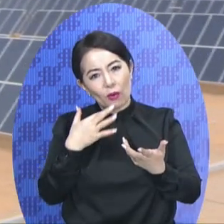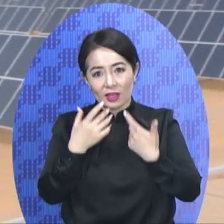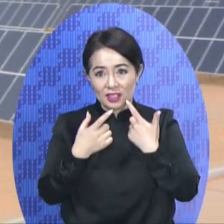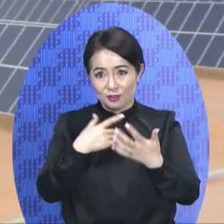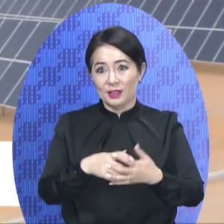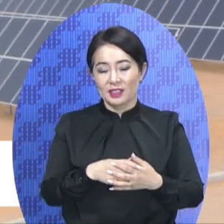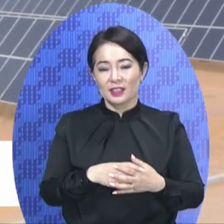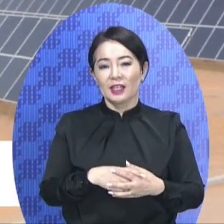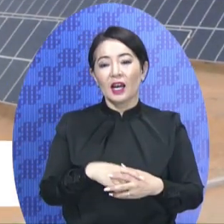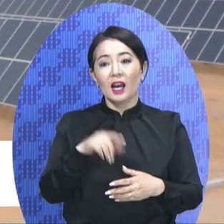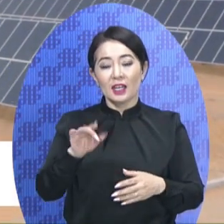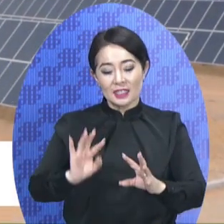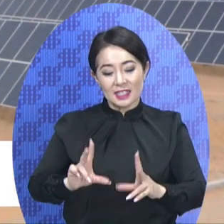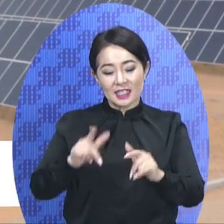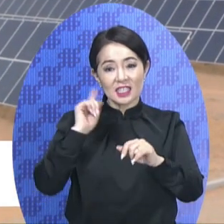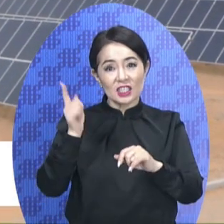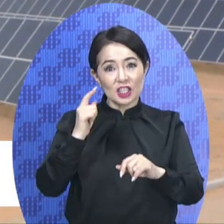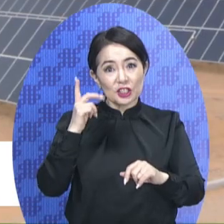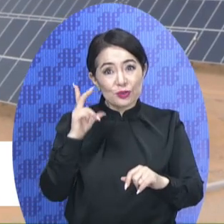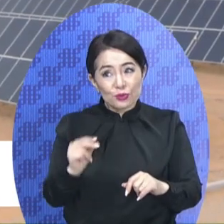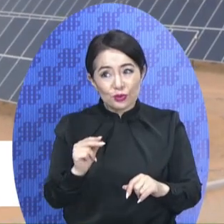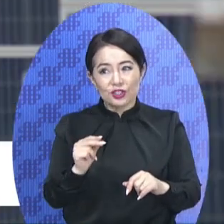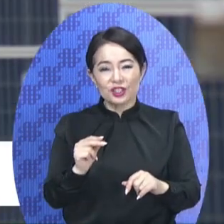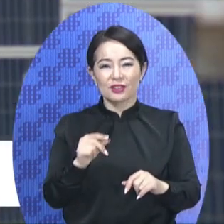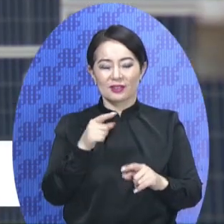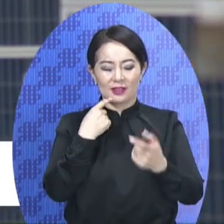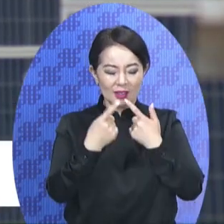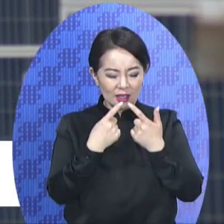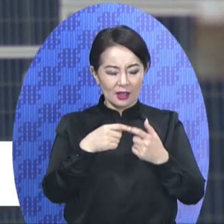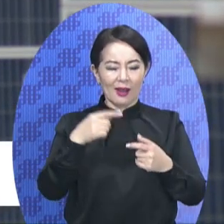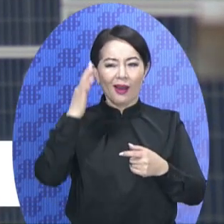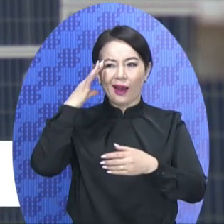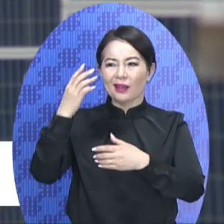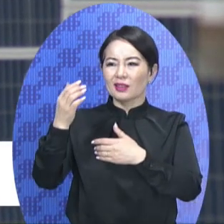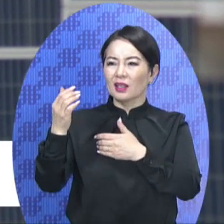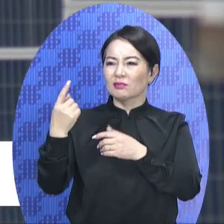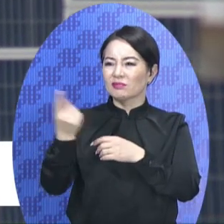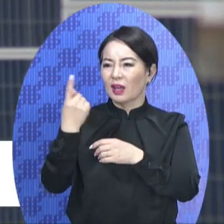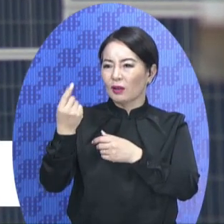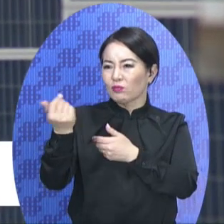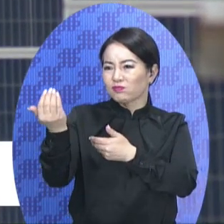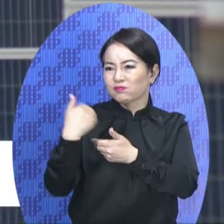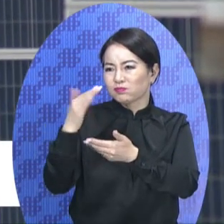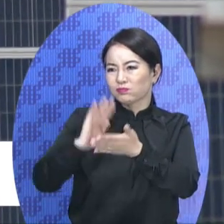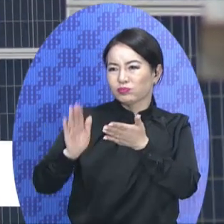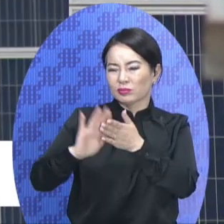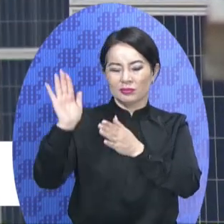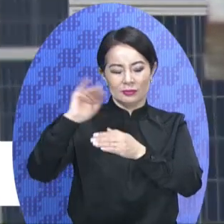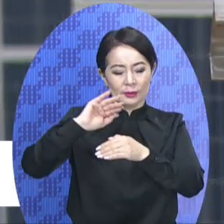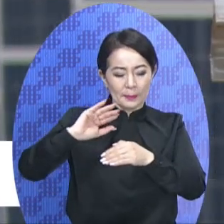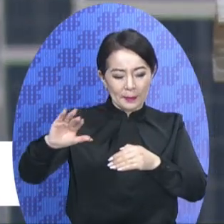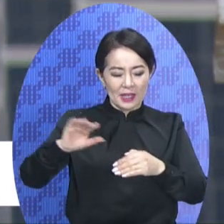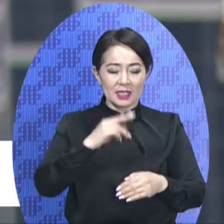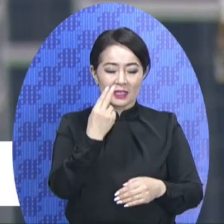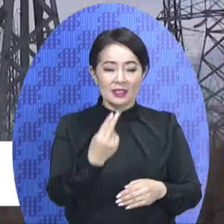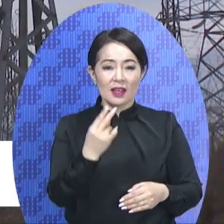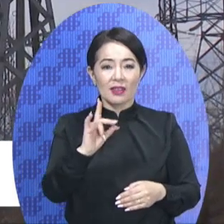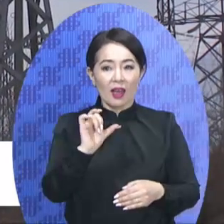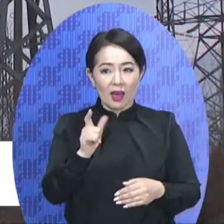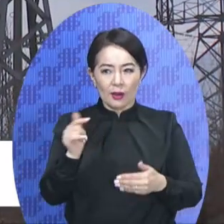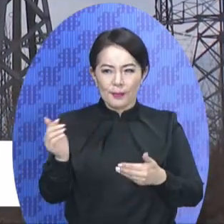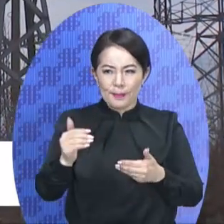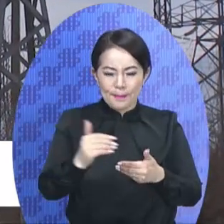Сэргээгдэх эрчим хүчний хэрэглээг нэмэх, эрчим хүчийг хоригдлуулж импортоор авдаг хэмжээг багасгах боломж энд бүрднэ. Цэнэг хураагууртаа болохоор салбарын яам судалгаа